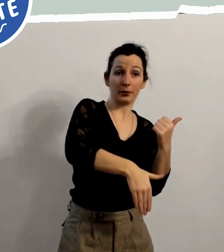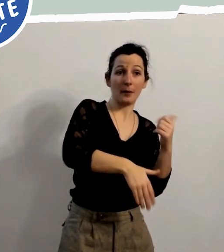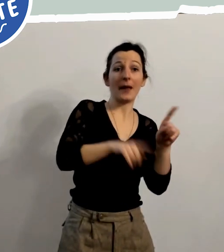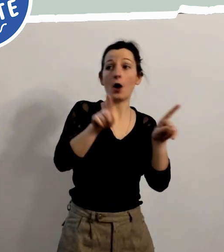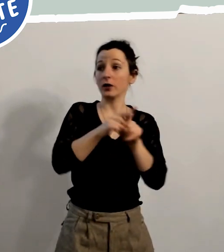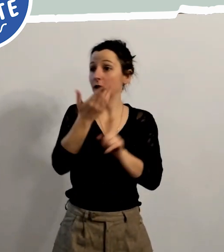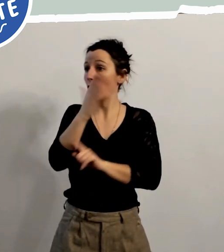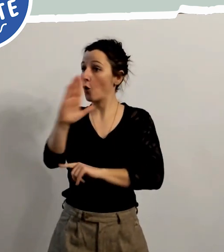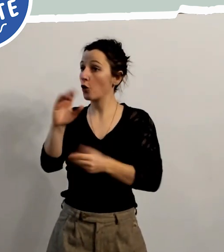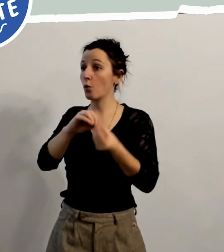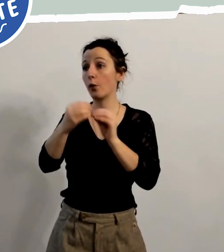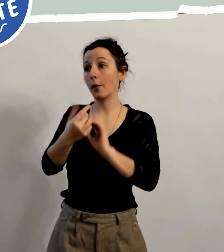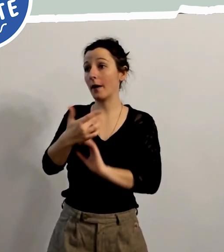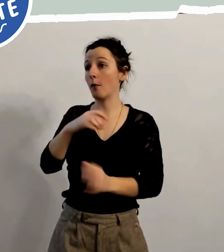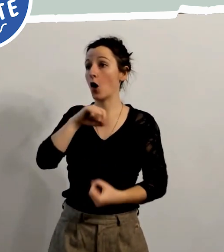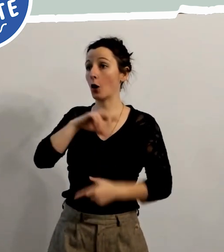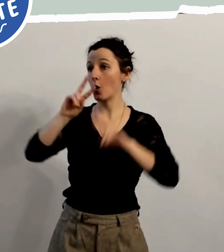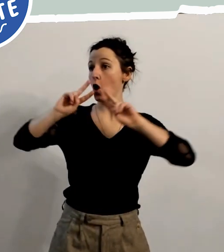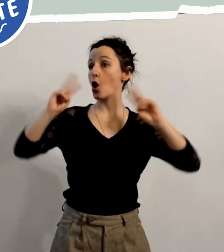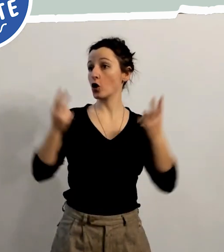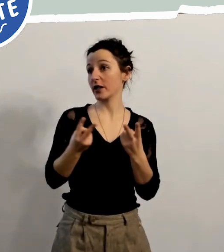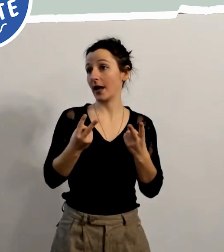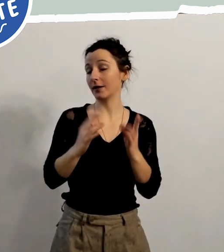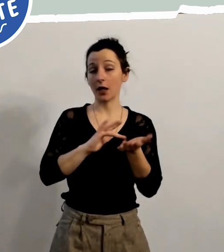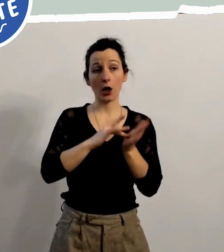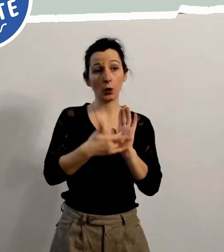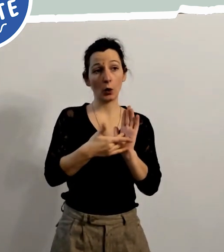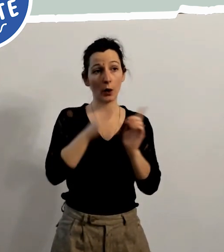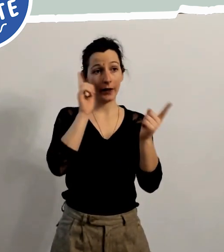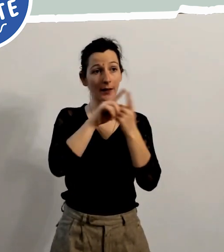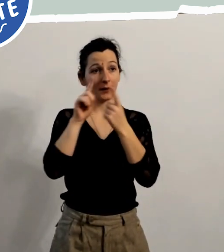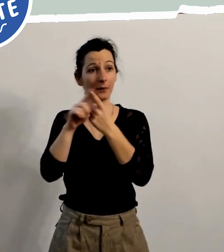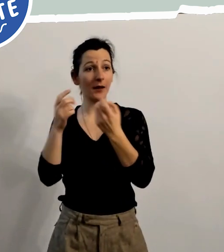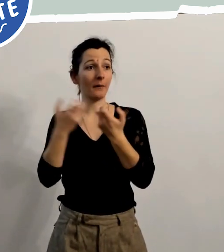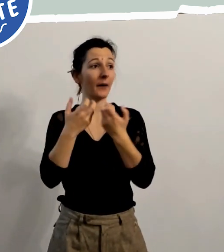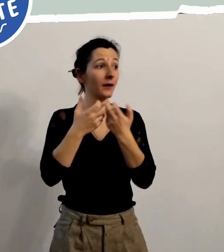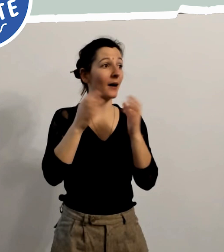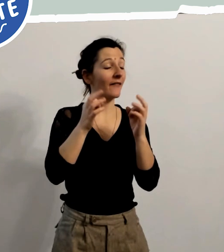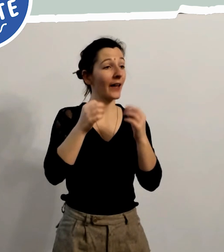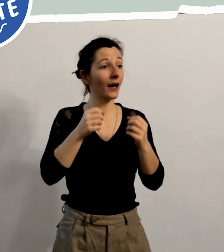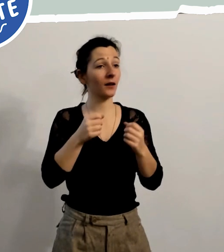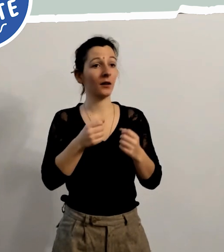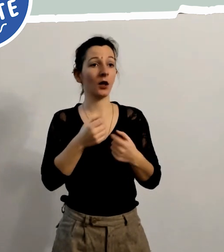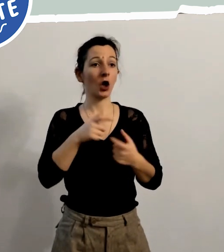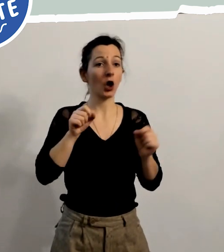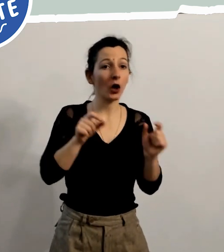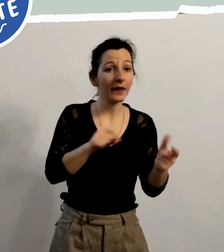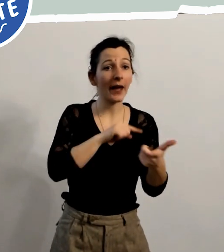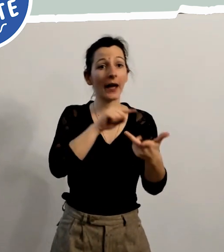que. Impliqués dans les cancers hormonodépendants, l'obésité,